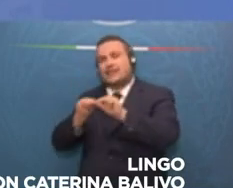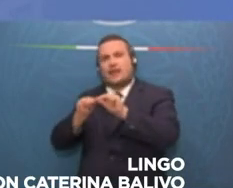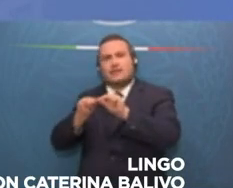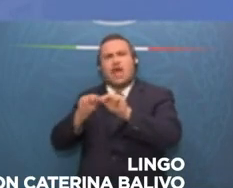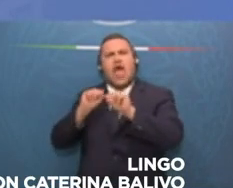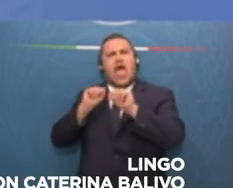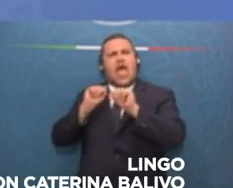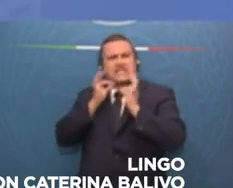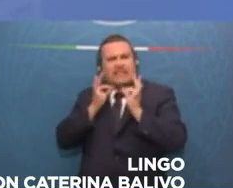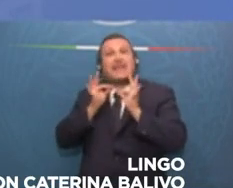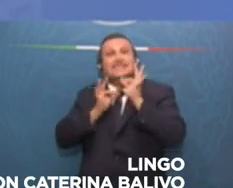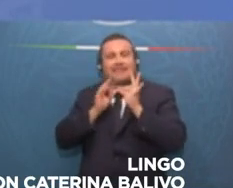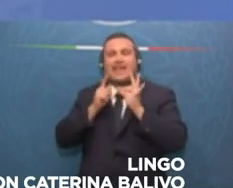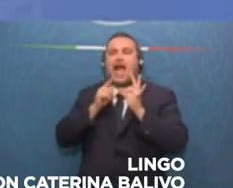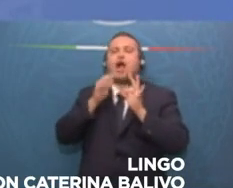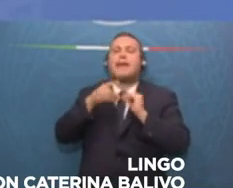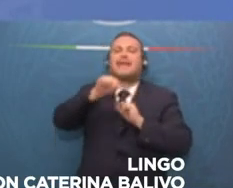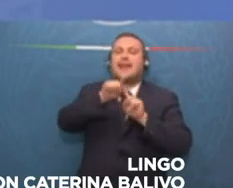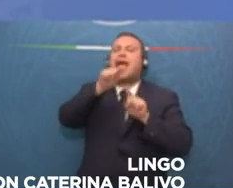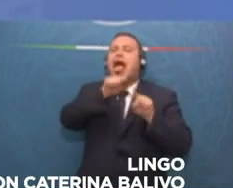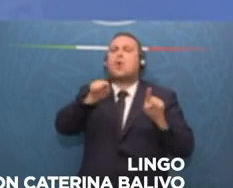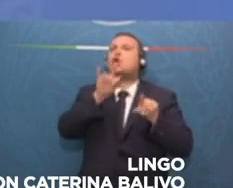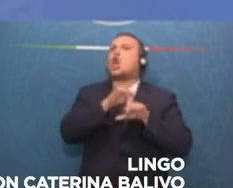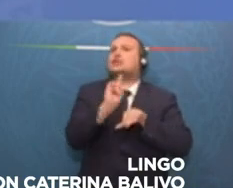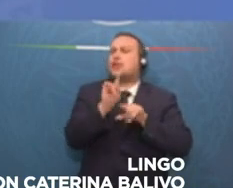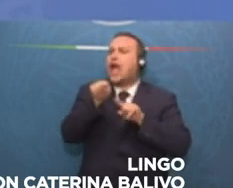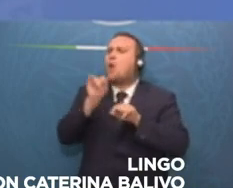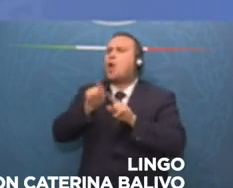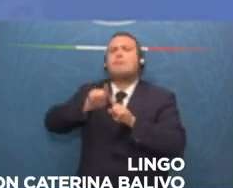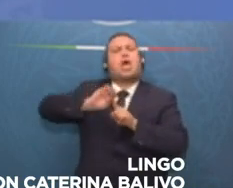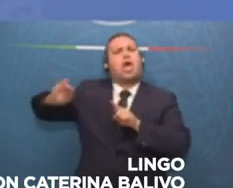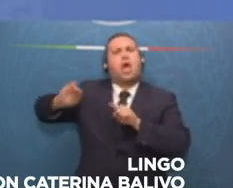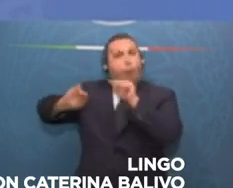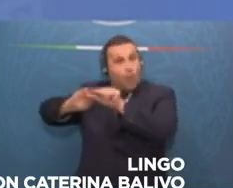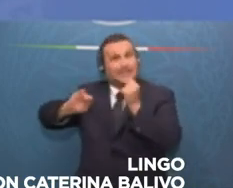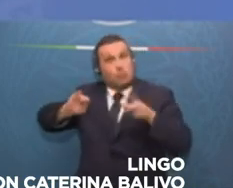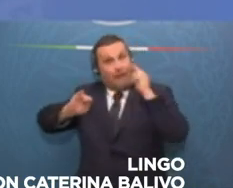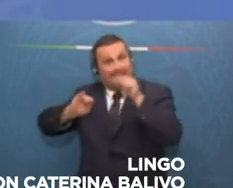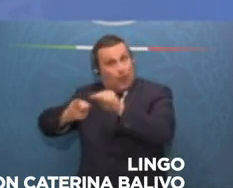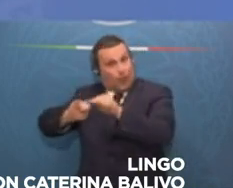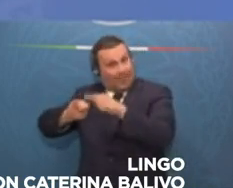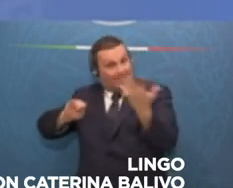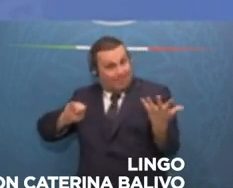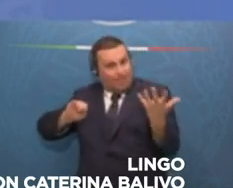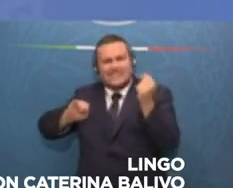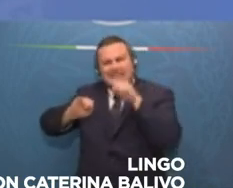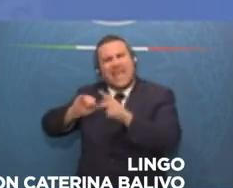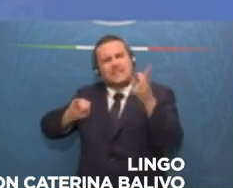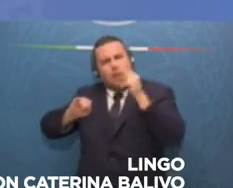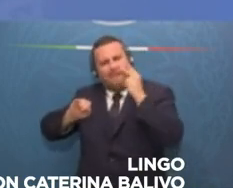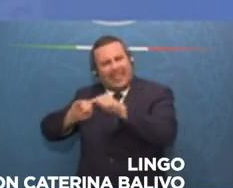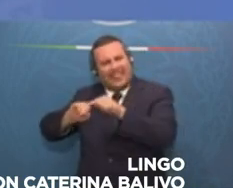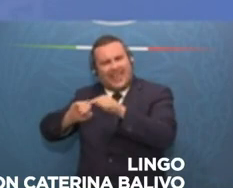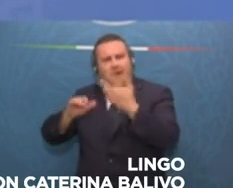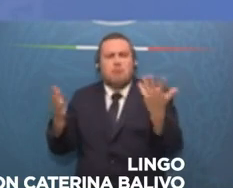bandito. E siccome è stato quasi tutto bandito, c'è poco da rivedere. Se ci sono dei